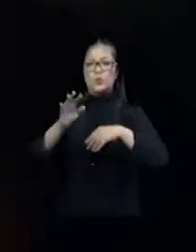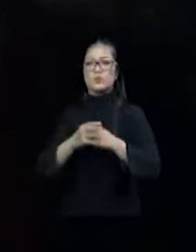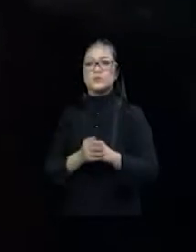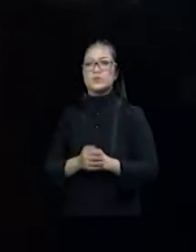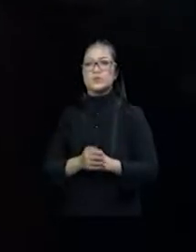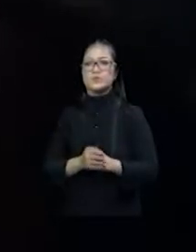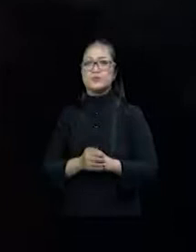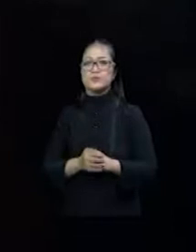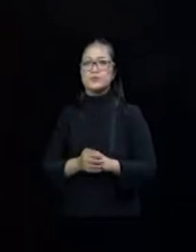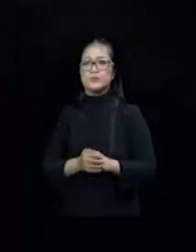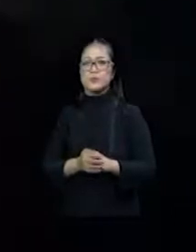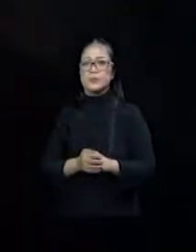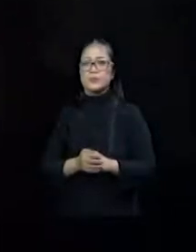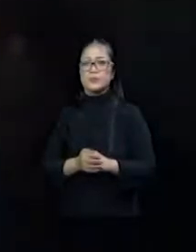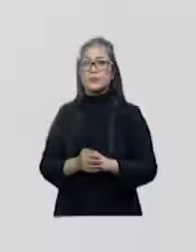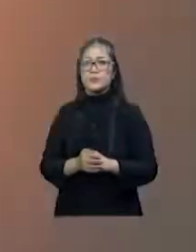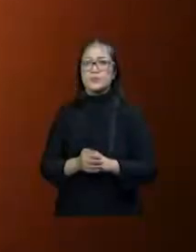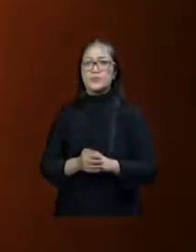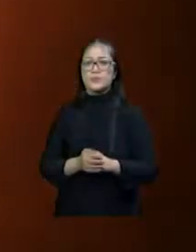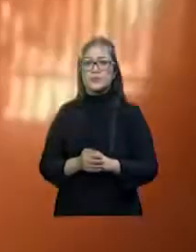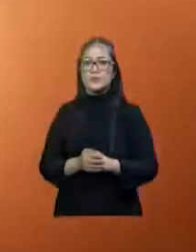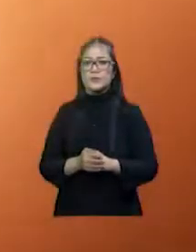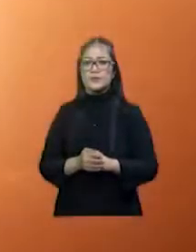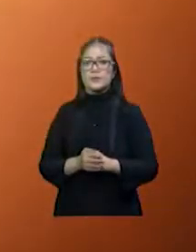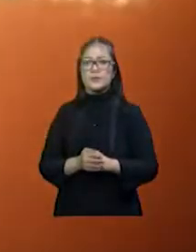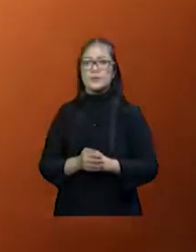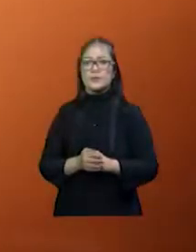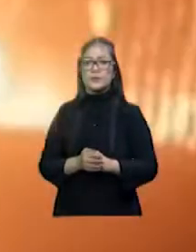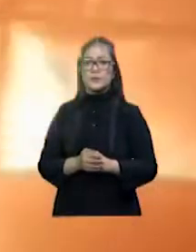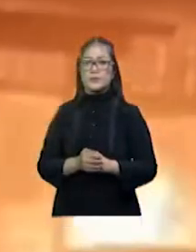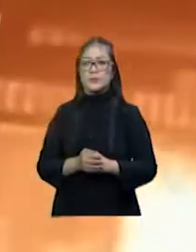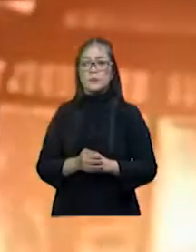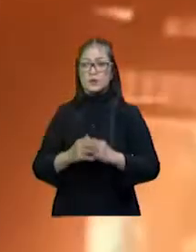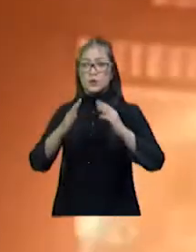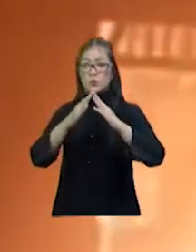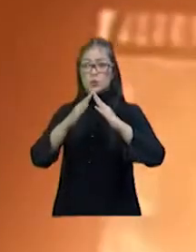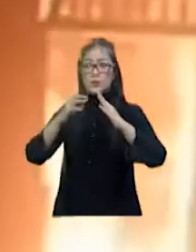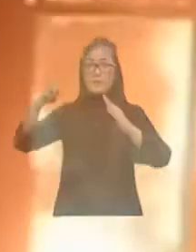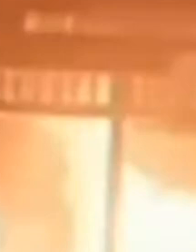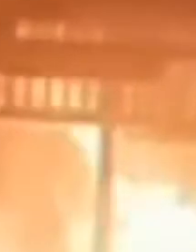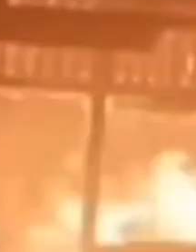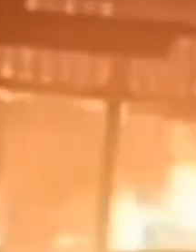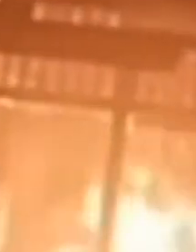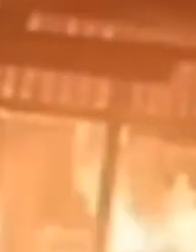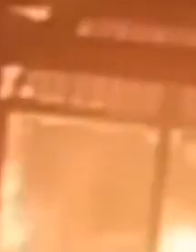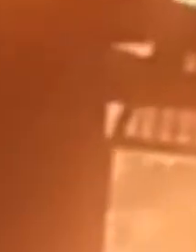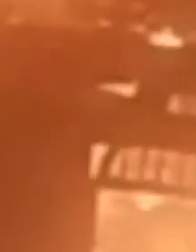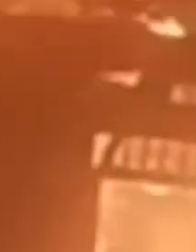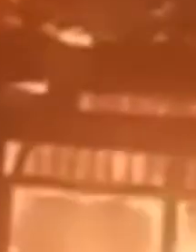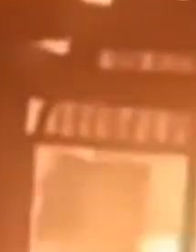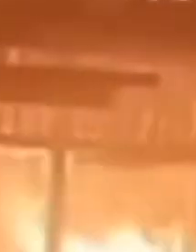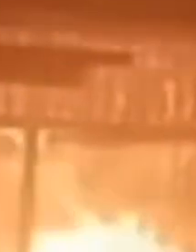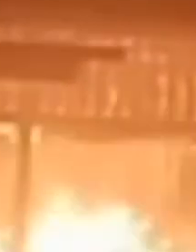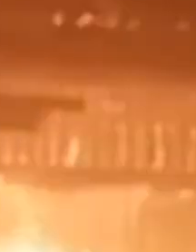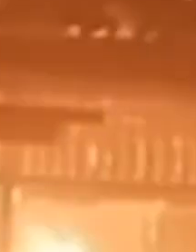Pondok kebakaran, dibutuhkan tenaganya. Api dengan cepat membesar membakar Pondok Pesantren Mandidatul Ilmi di Kecamatan Pagelaran, Kabupaten